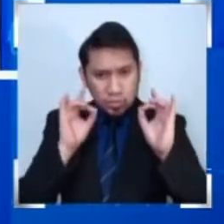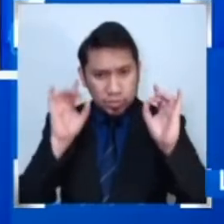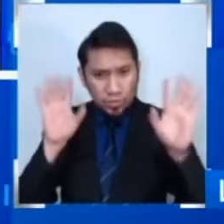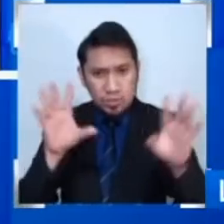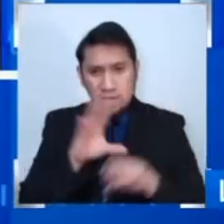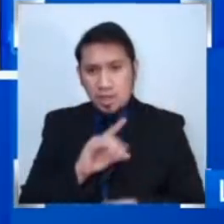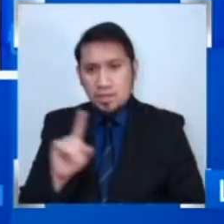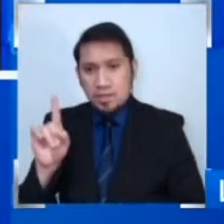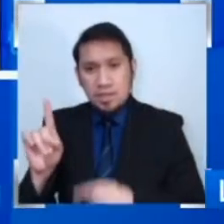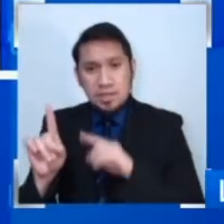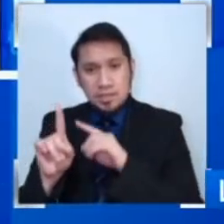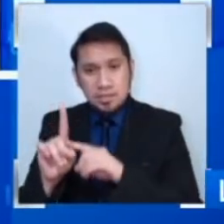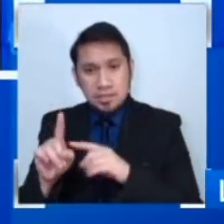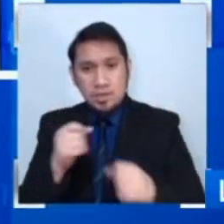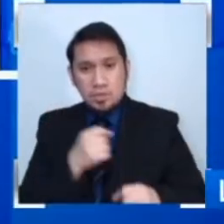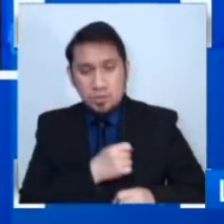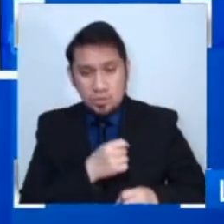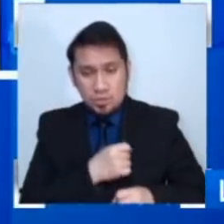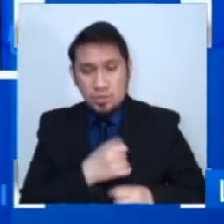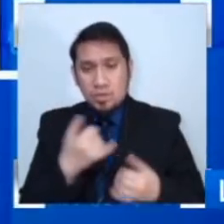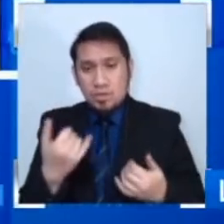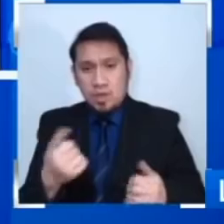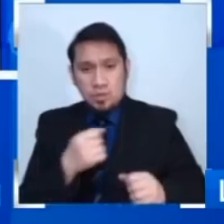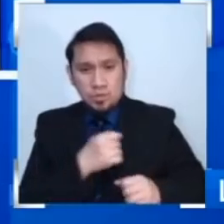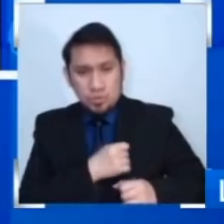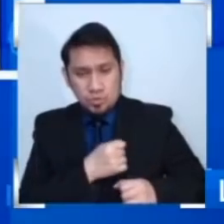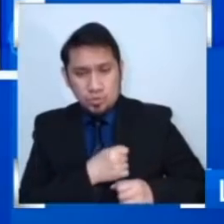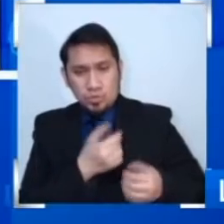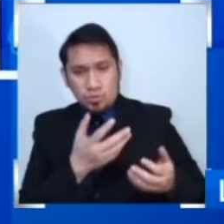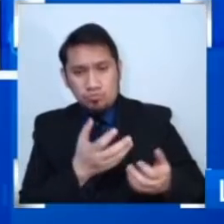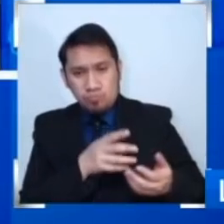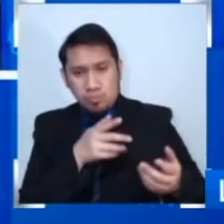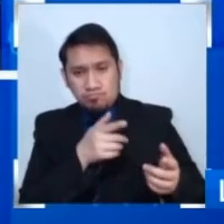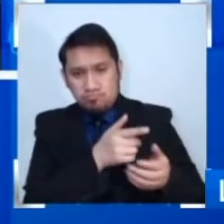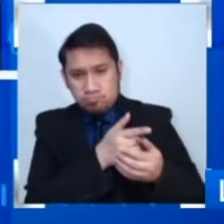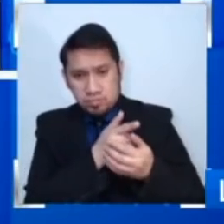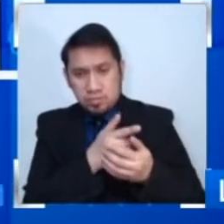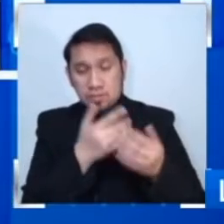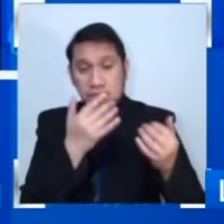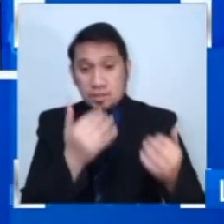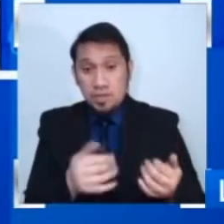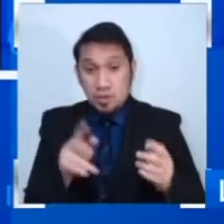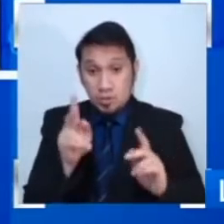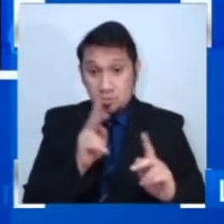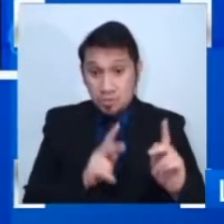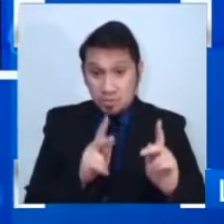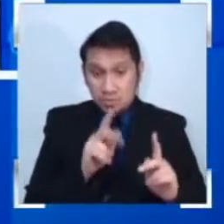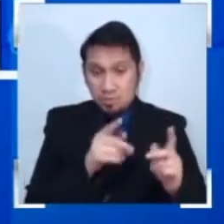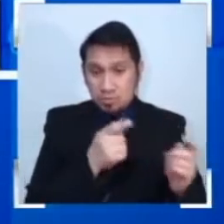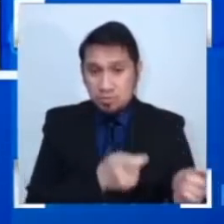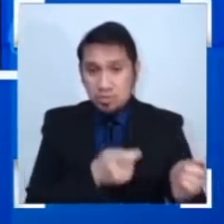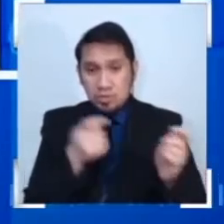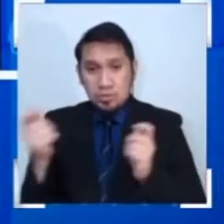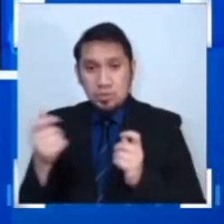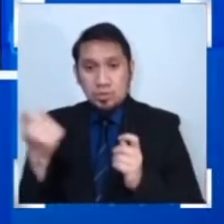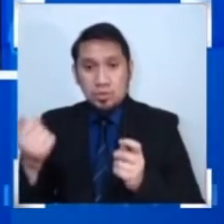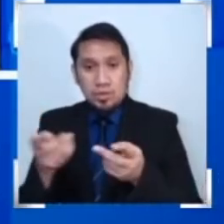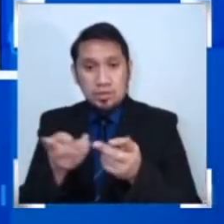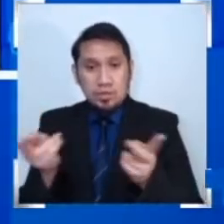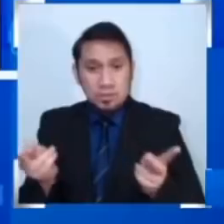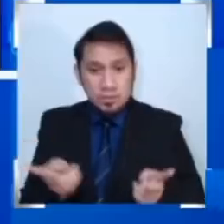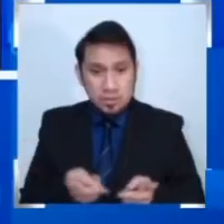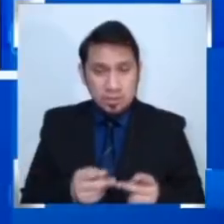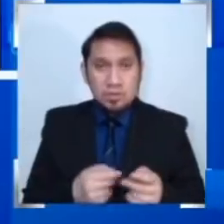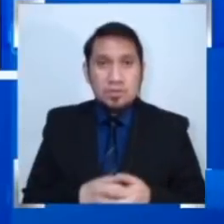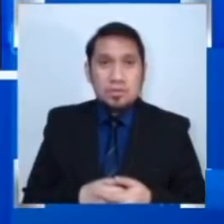ang pagtugis ng militar sa mga terorista. Inilikas naman sa mga kalapit na lugar ang mga sibilyan. 20 sako ng